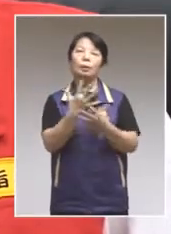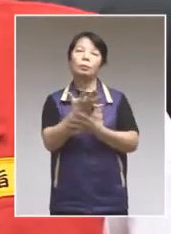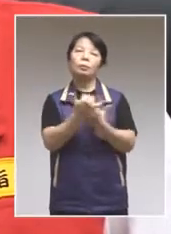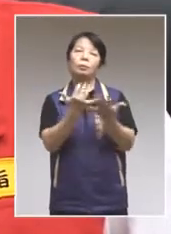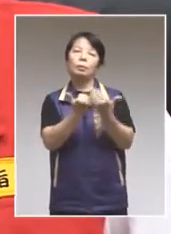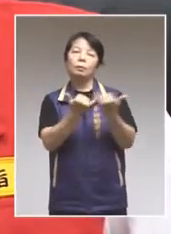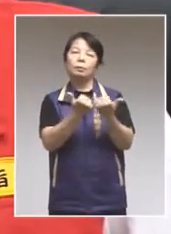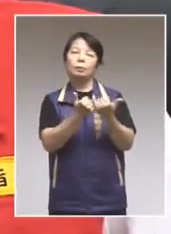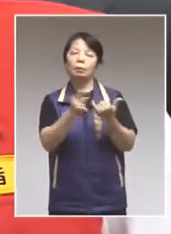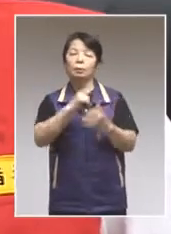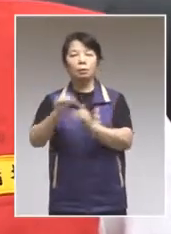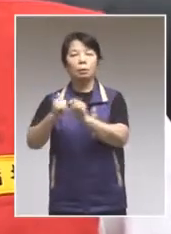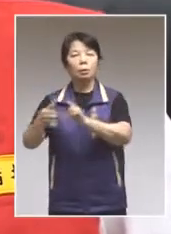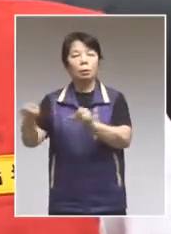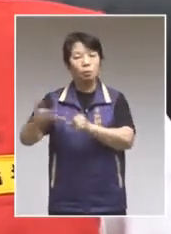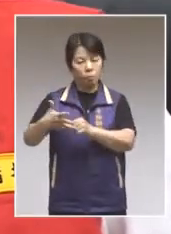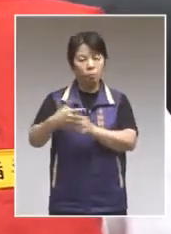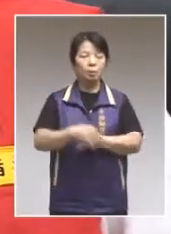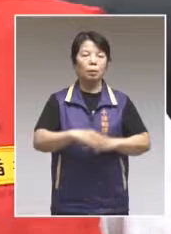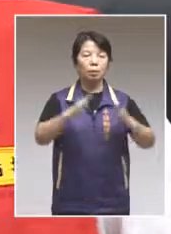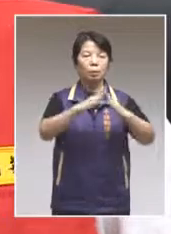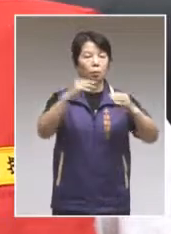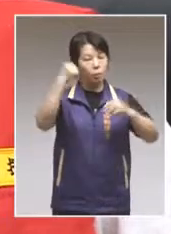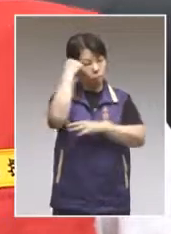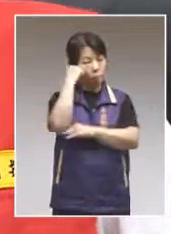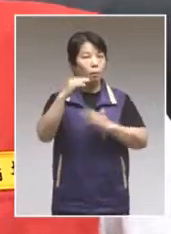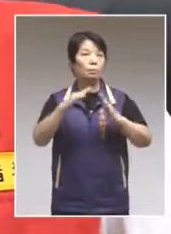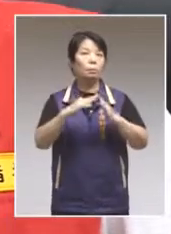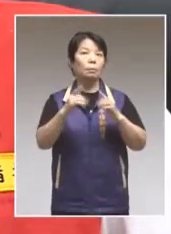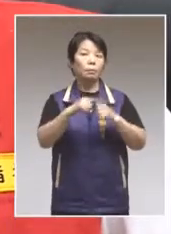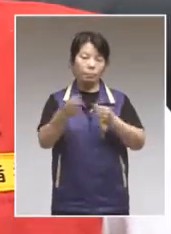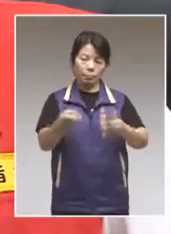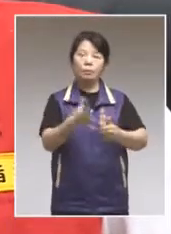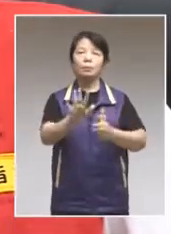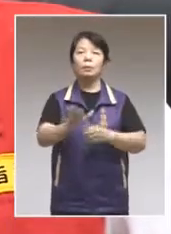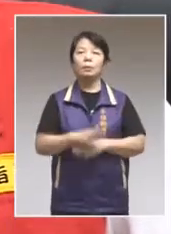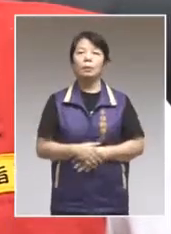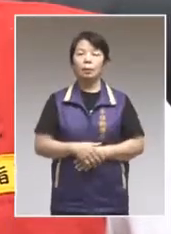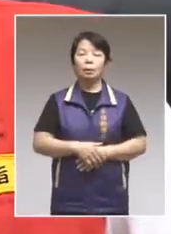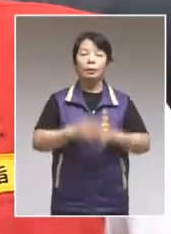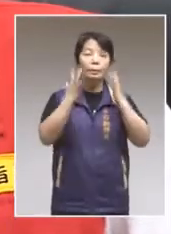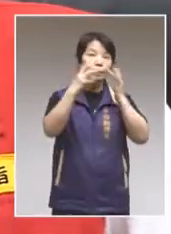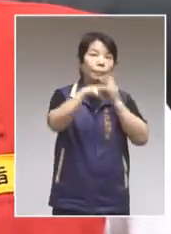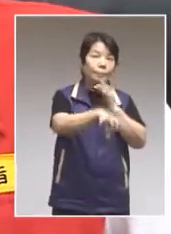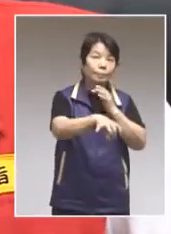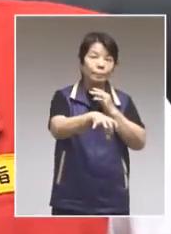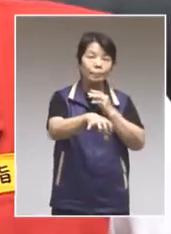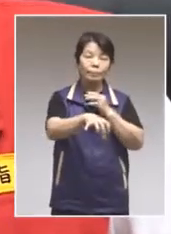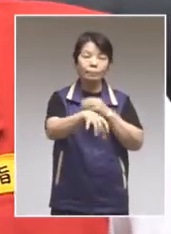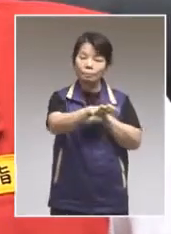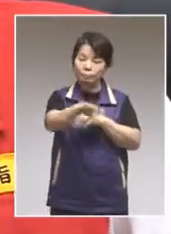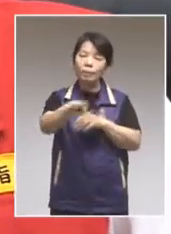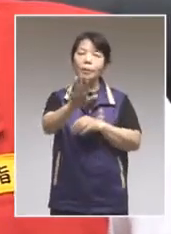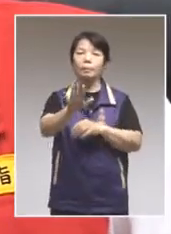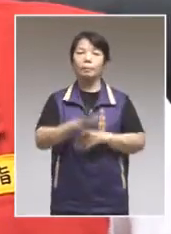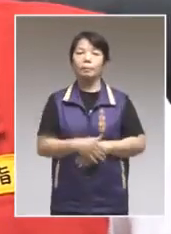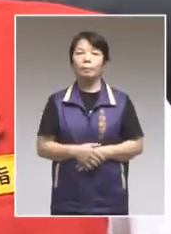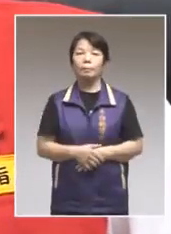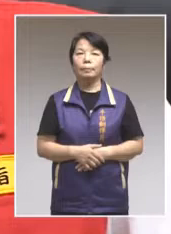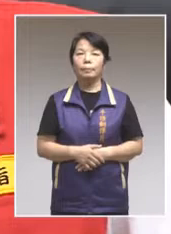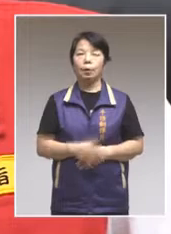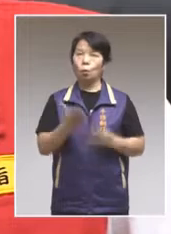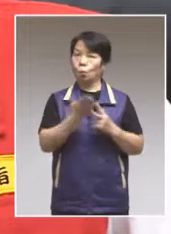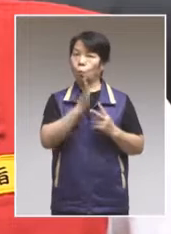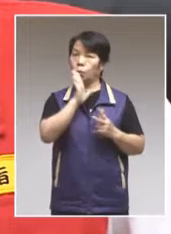社区，哦，或者是同住家人，哦，那高风险的场域有市场啊，还有部队，哦，啊，或者